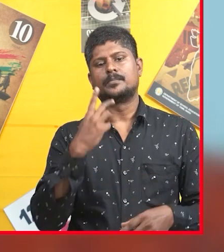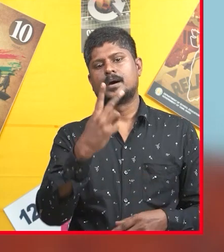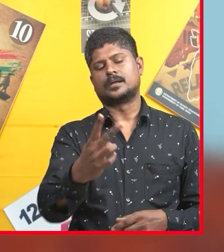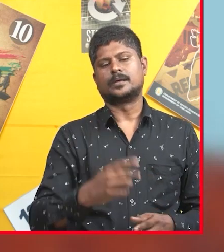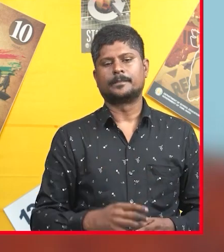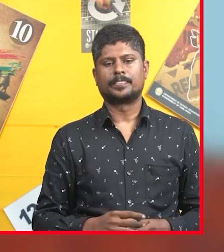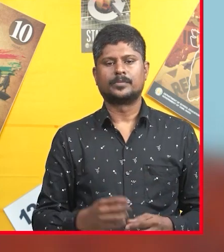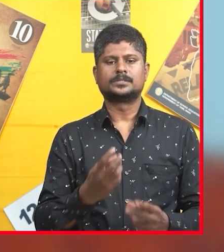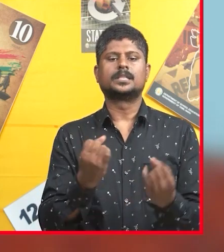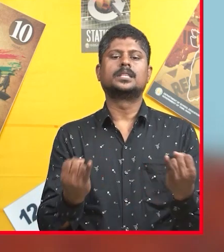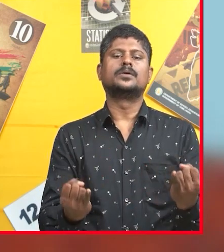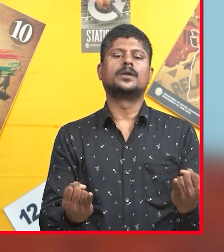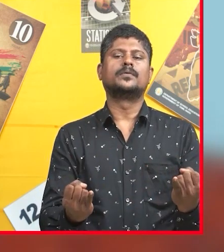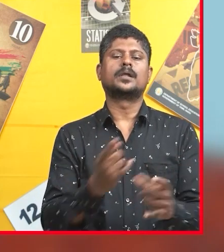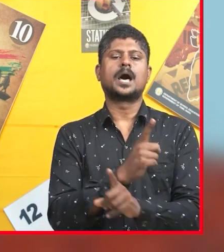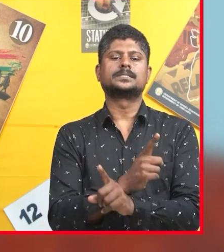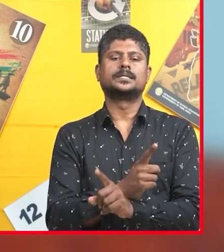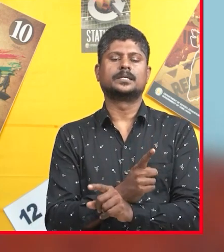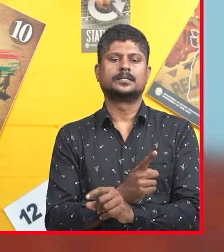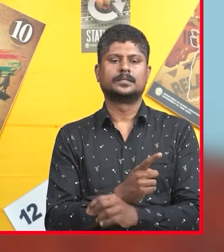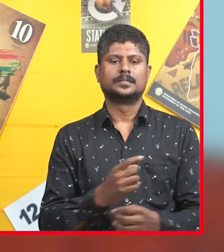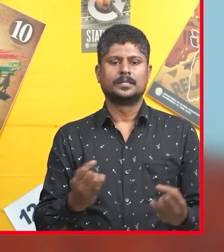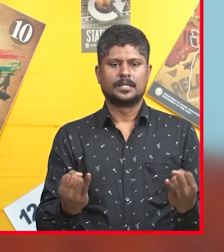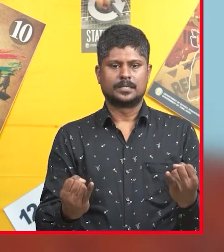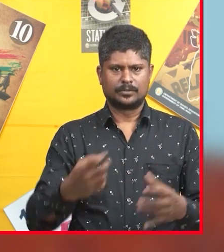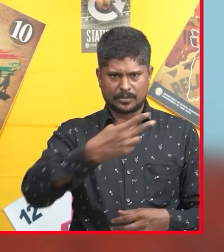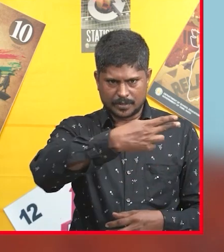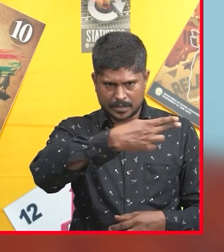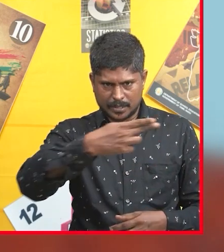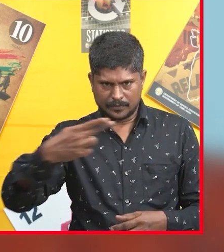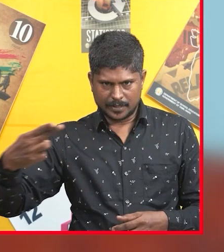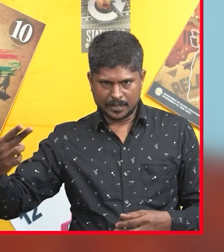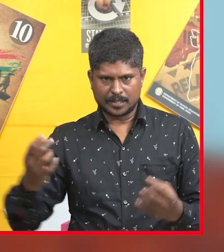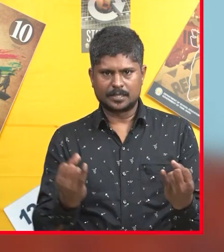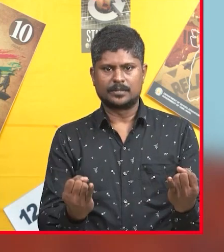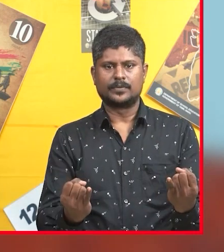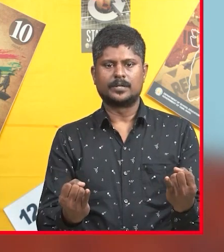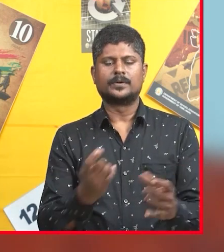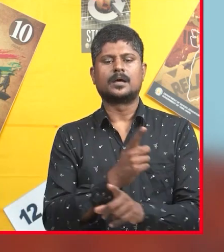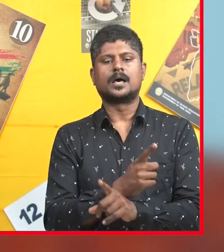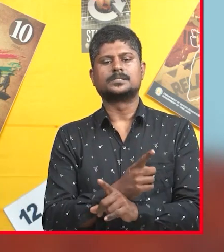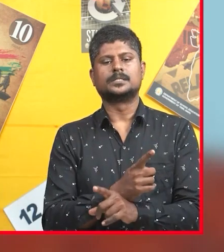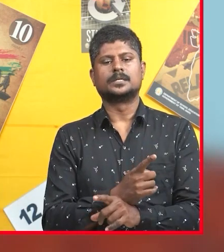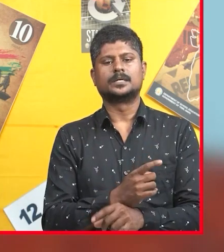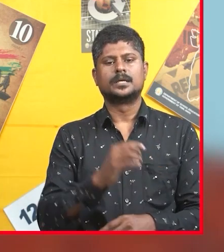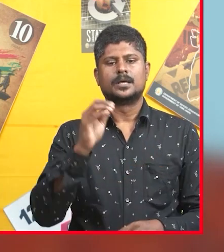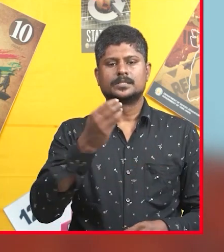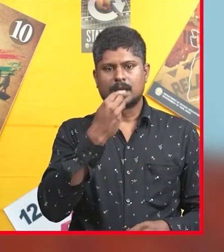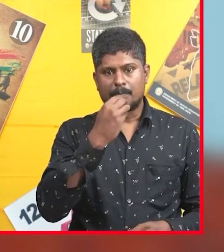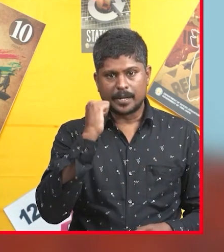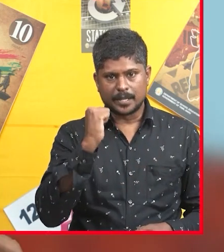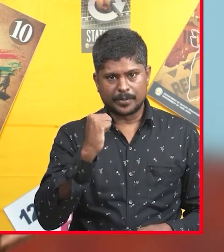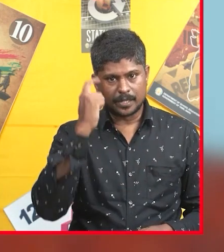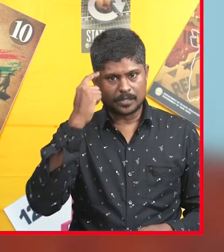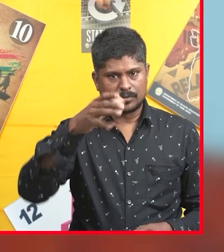முதல் திருவள்ளுவர். திருக்குறளை இயற்றிய திருவள்ளுவர் இல்லறவியலில் விருந்தோம்பலை வலியுறுத்த